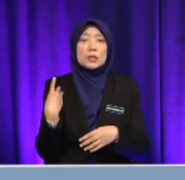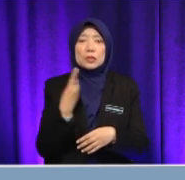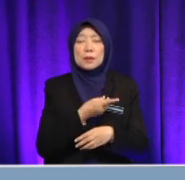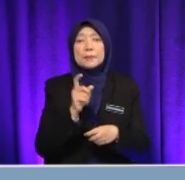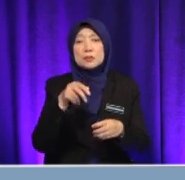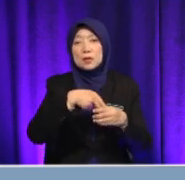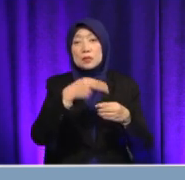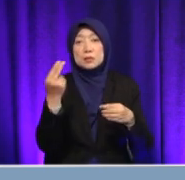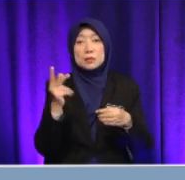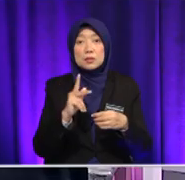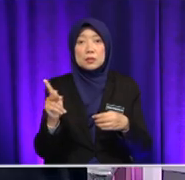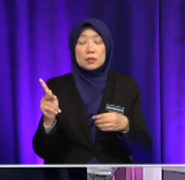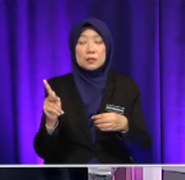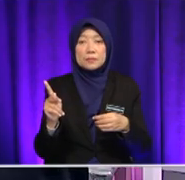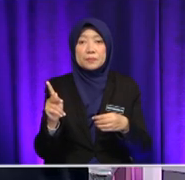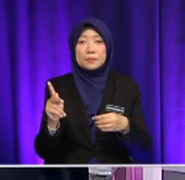alakaran